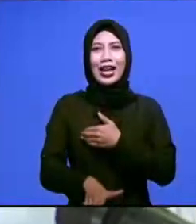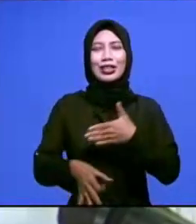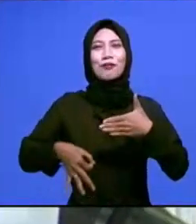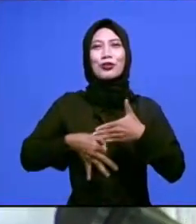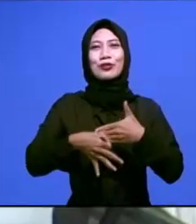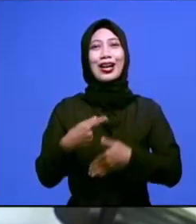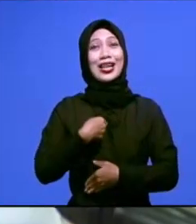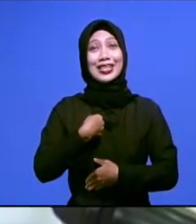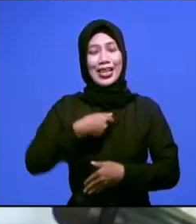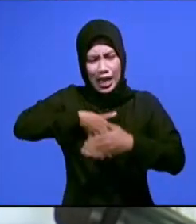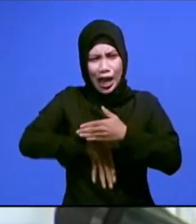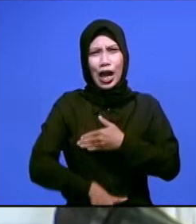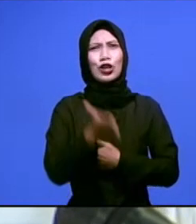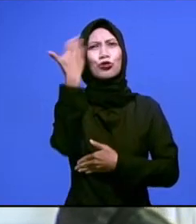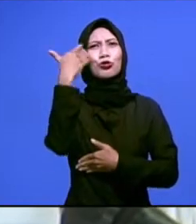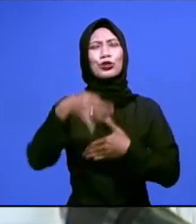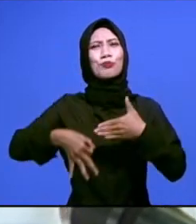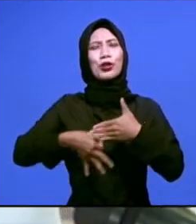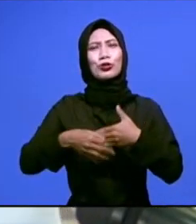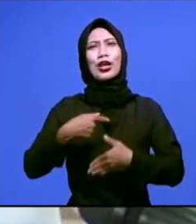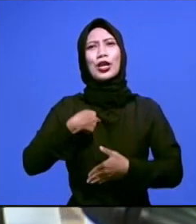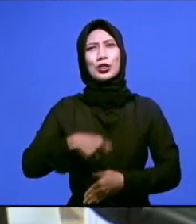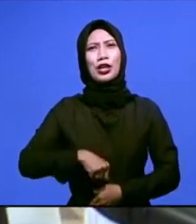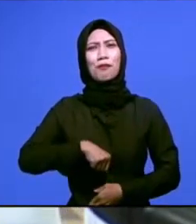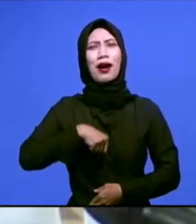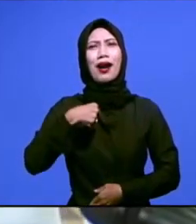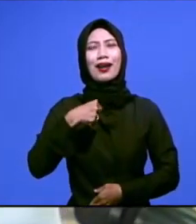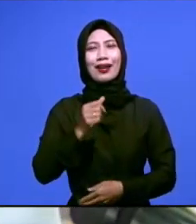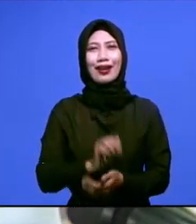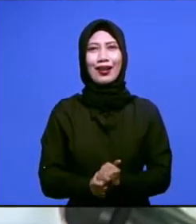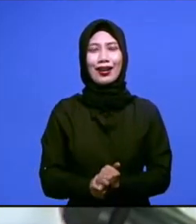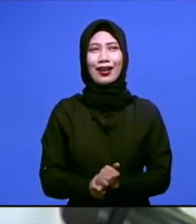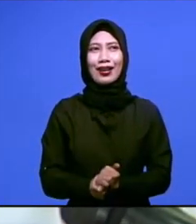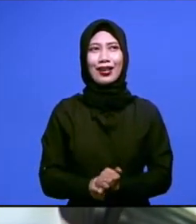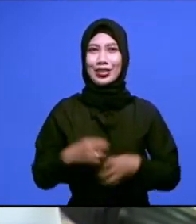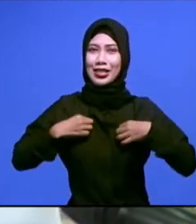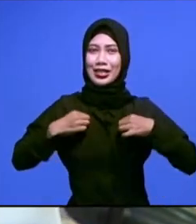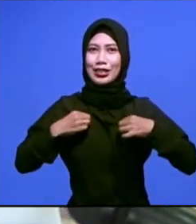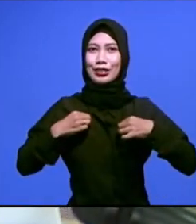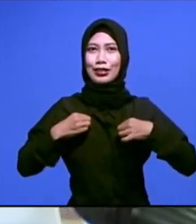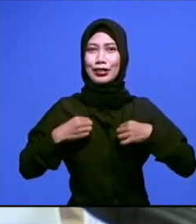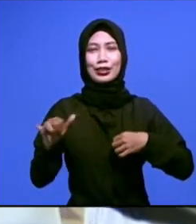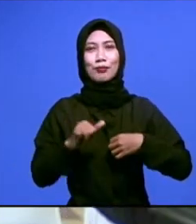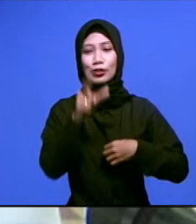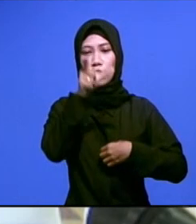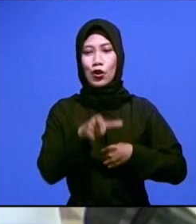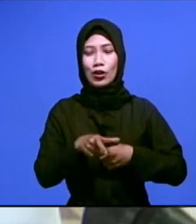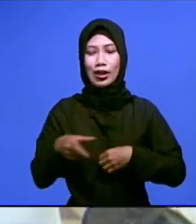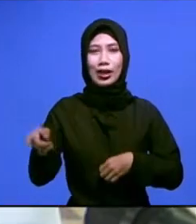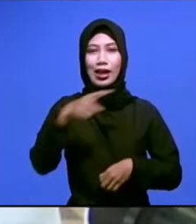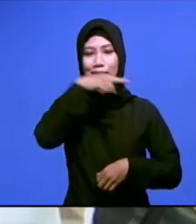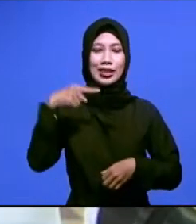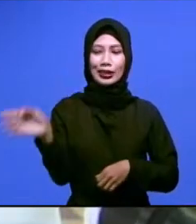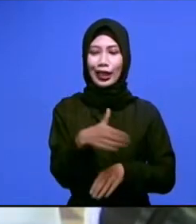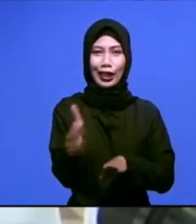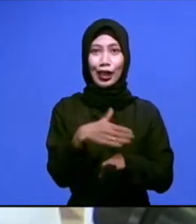dari Madura dan orang Madura bangga semua Indonesia merdeka. Karena orang Madura nih pakaian tukang sate nih. Ya, orang dulu kalau